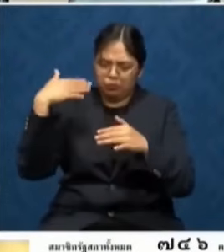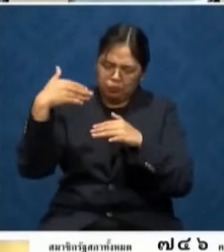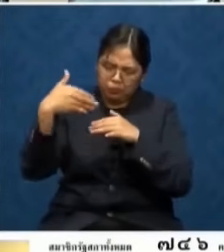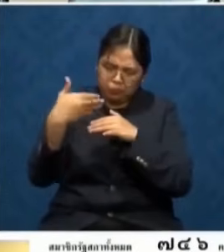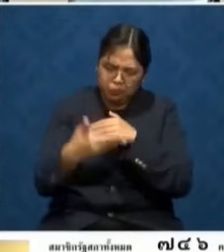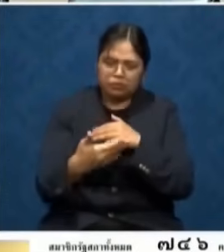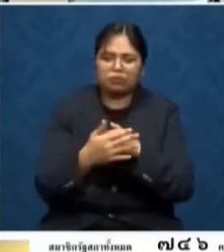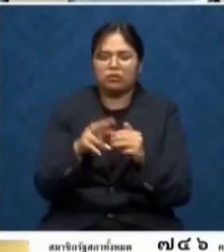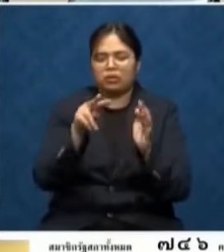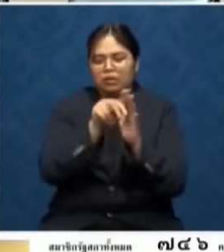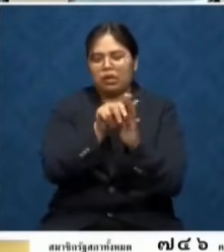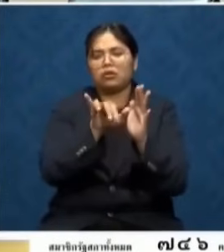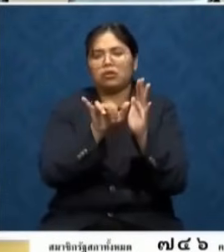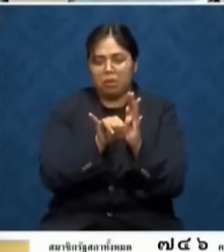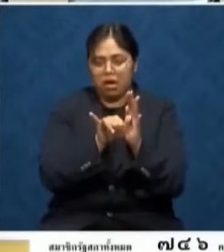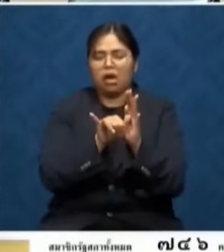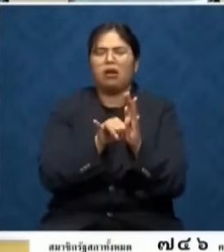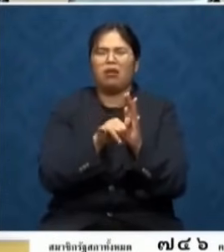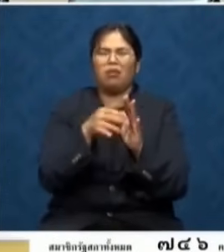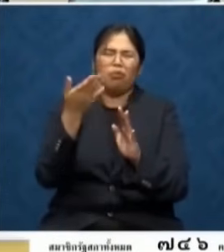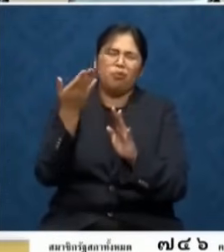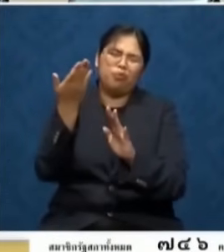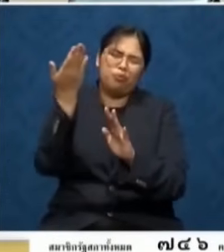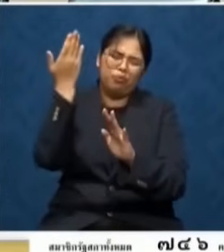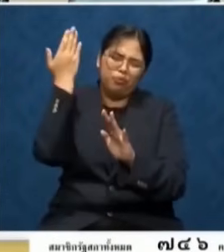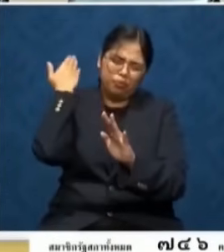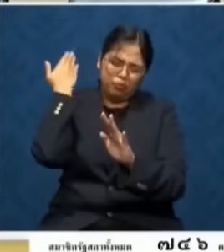จากนโยบายที่ผิดพลาด